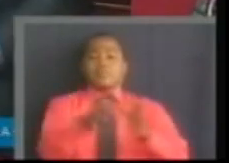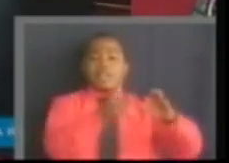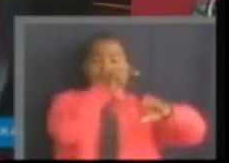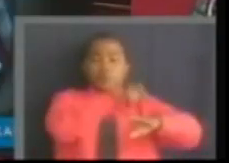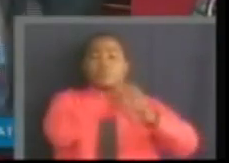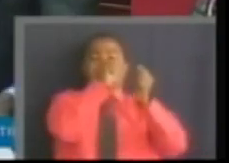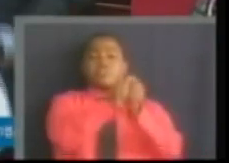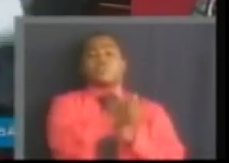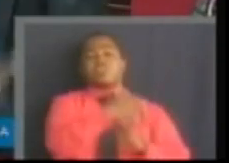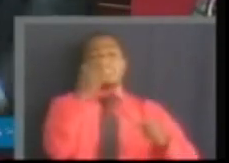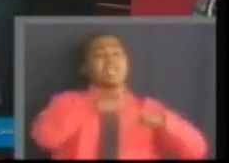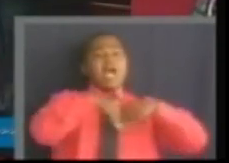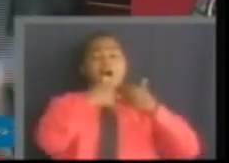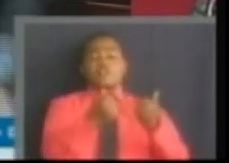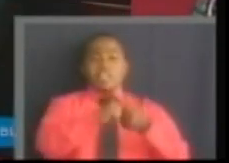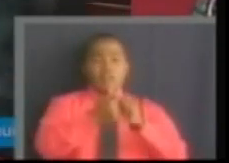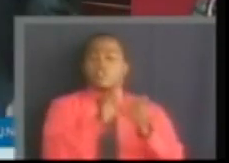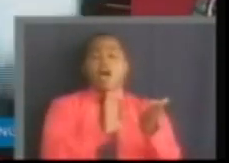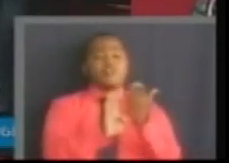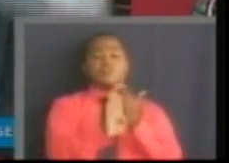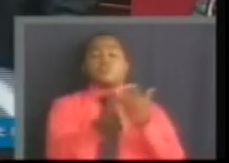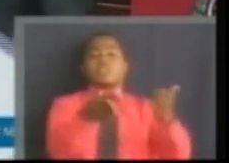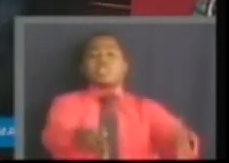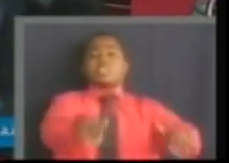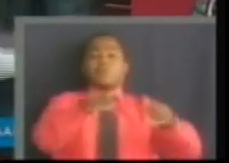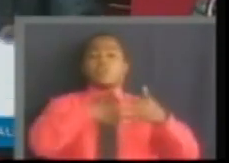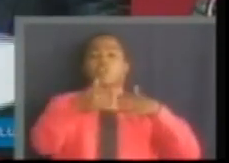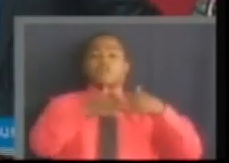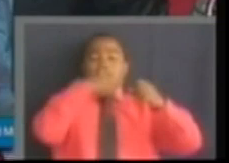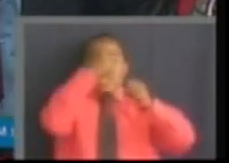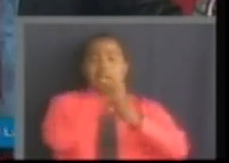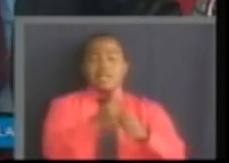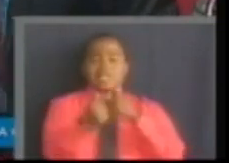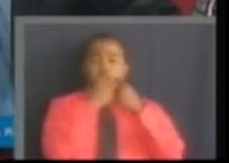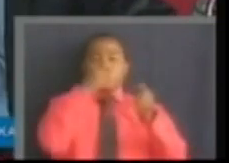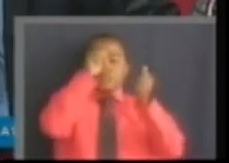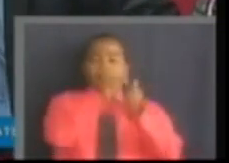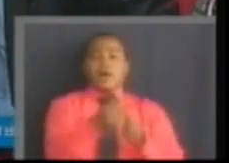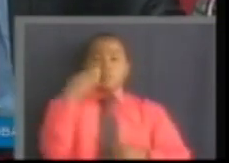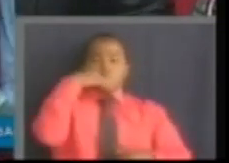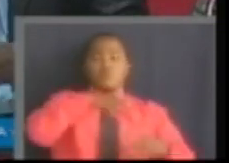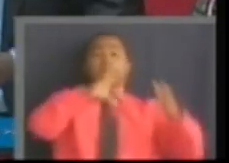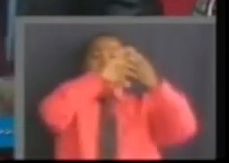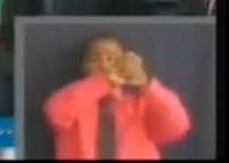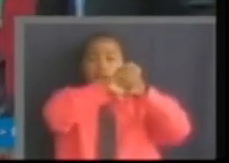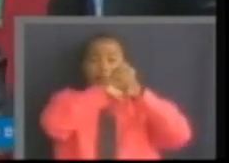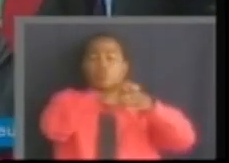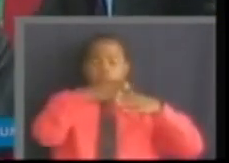havina madhara wala havituzuii bunge hili kufanya kazi na kuzungumza mambo ya msingi. Naunga mkono hoja.